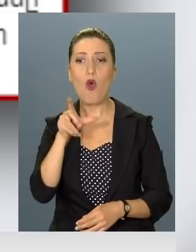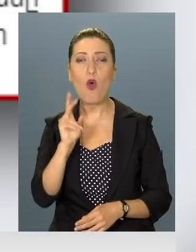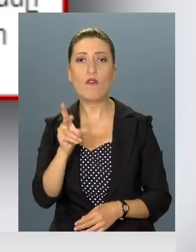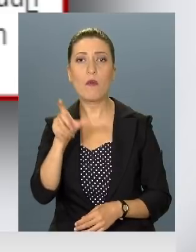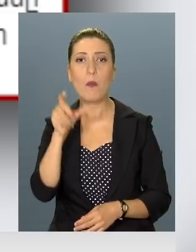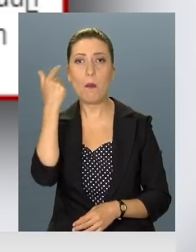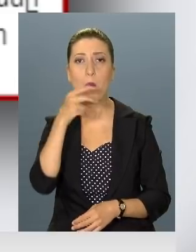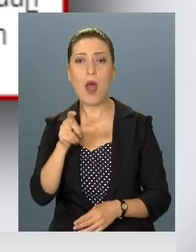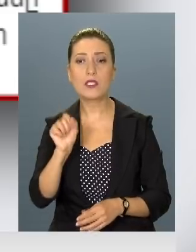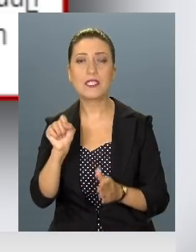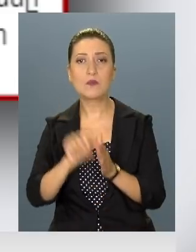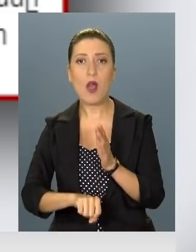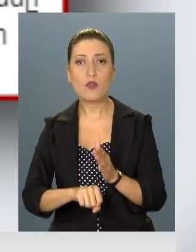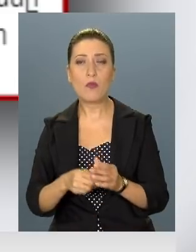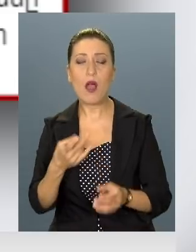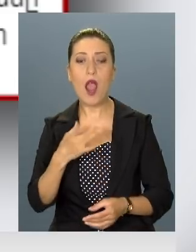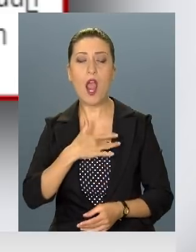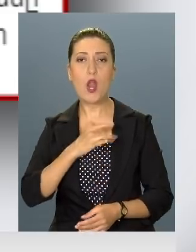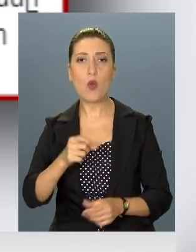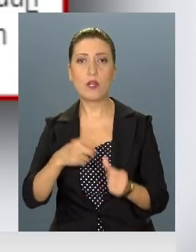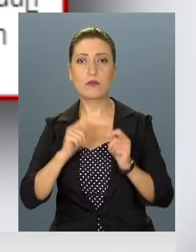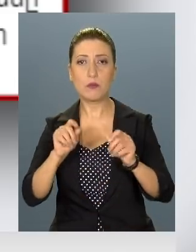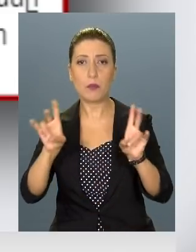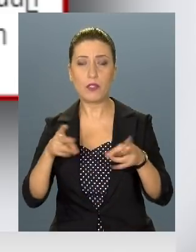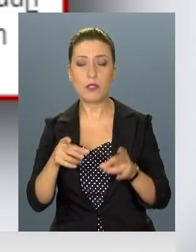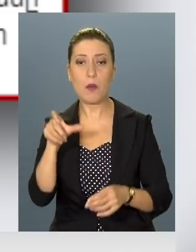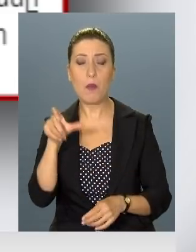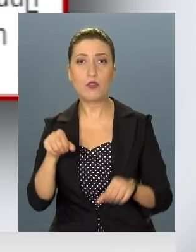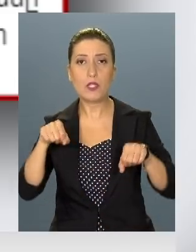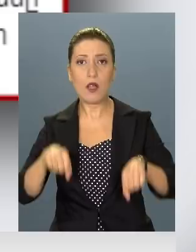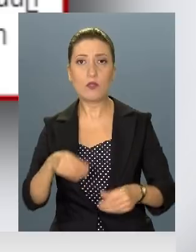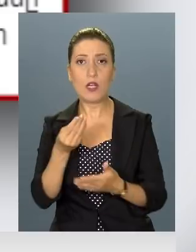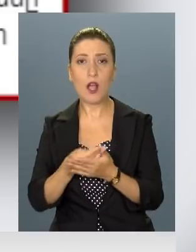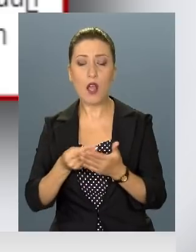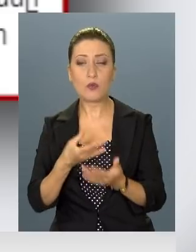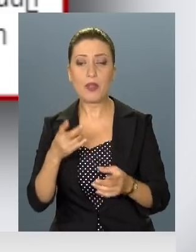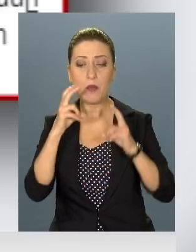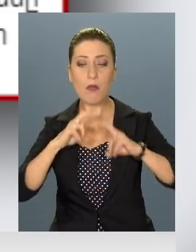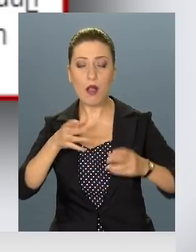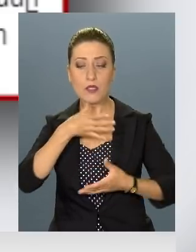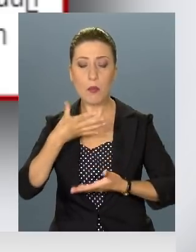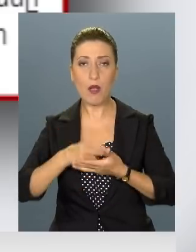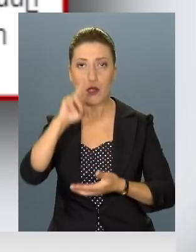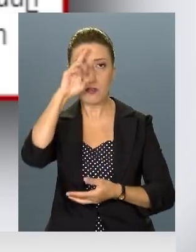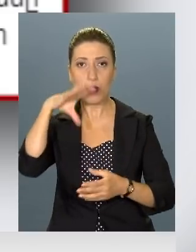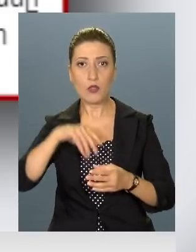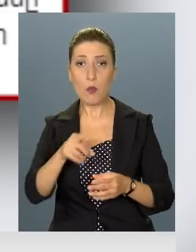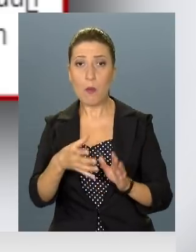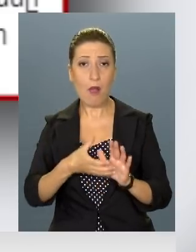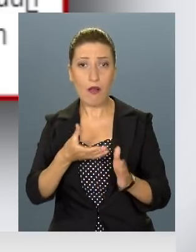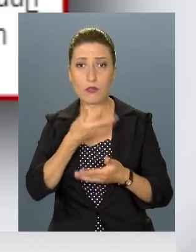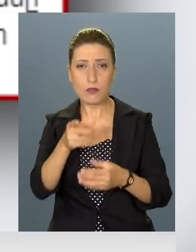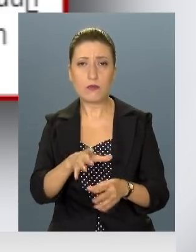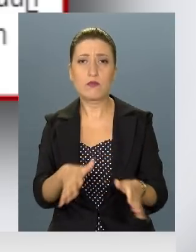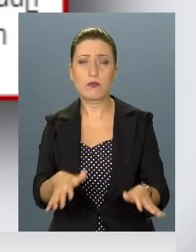նոր սաֆարովների ստեղծումը։ Եզրափակեցի հորդորելով, որ մարդու իրավունքների խախտումներ փնտրեն սեփական երկրում, որտեղ դրանց պակասը չկա,